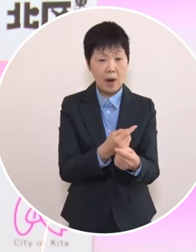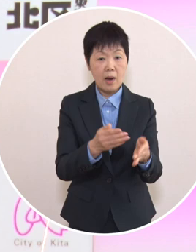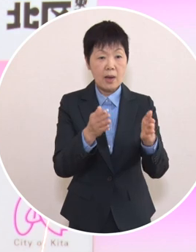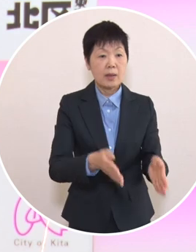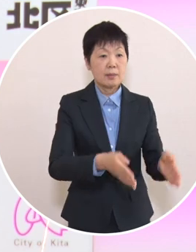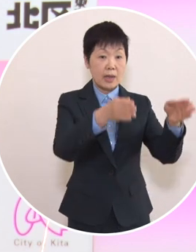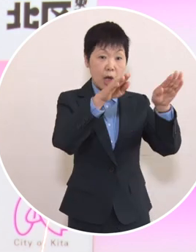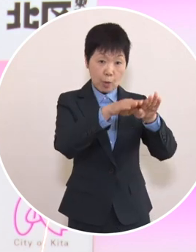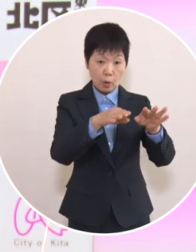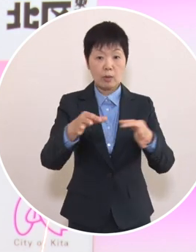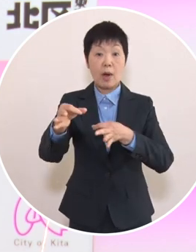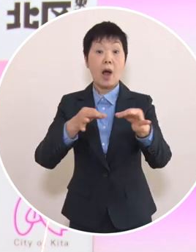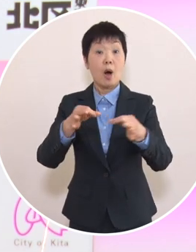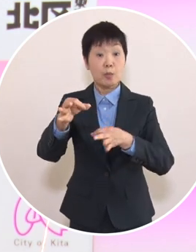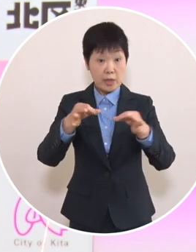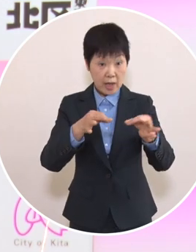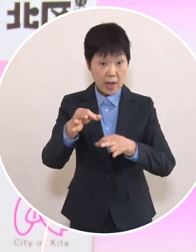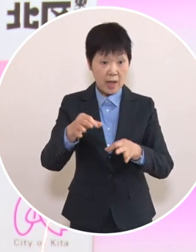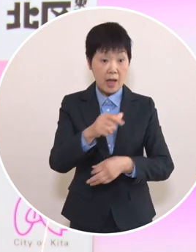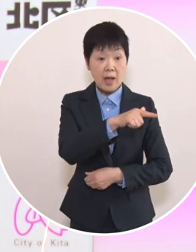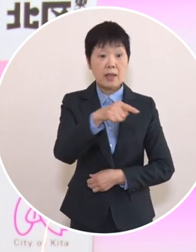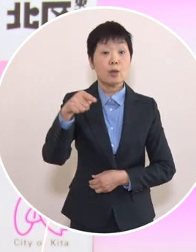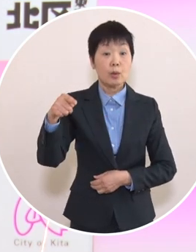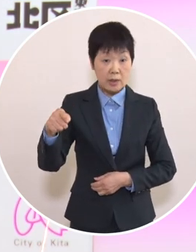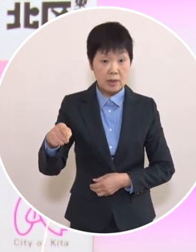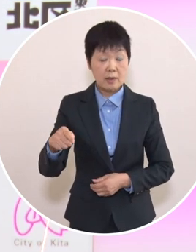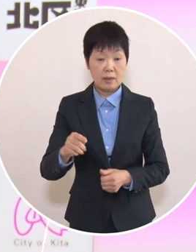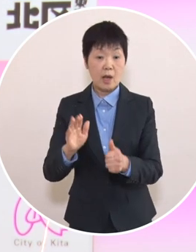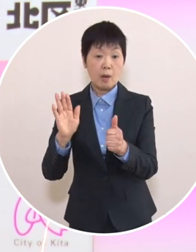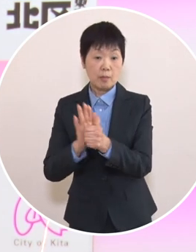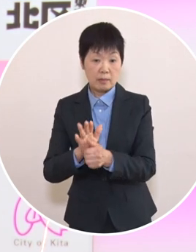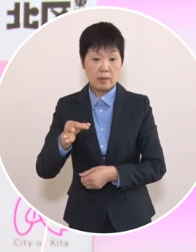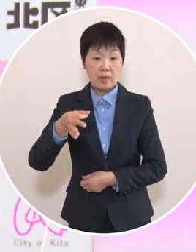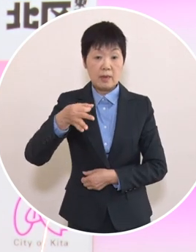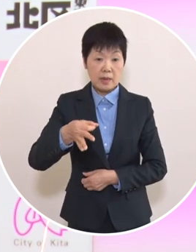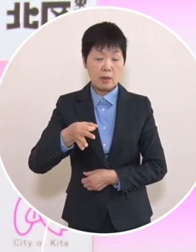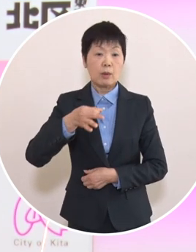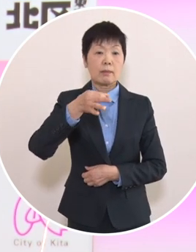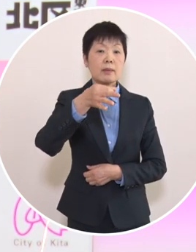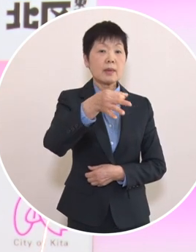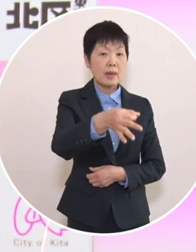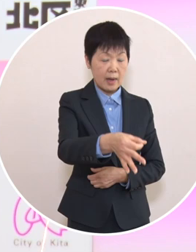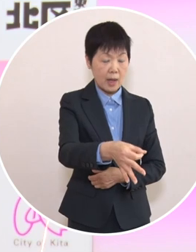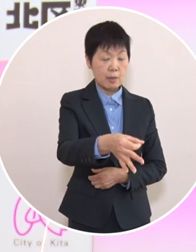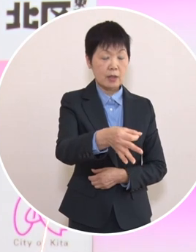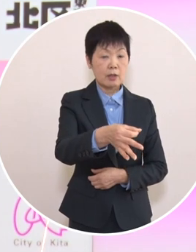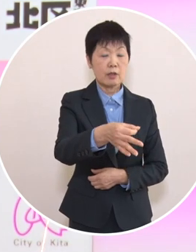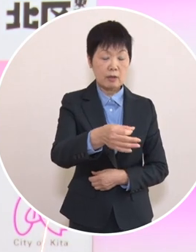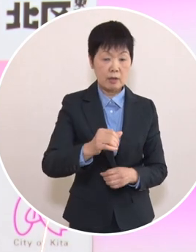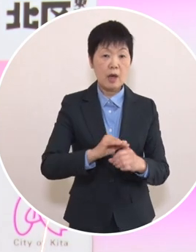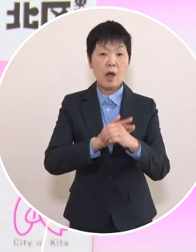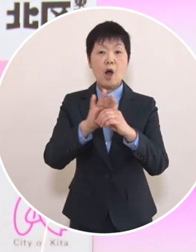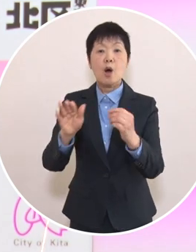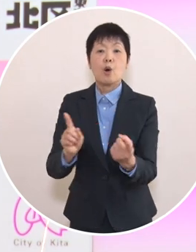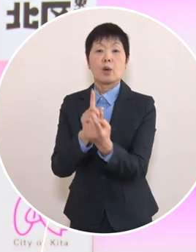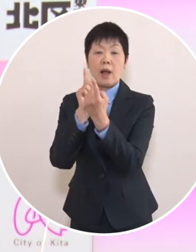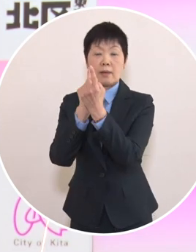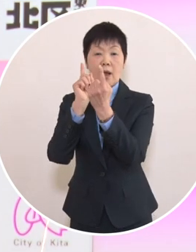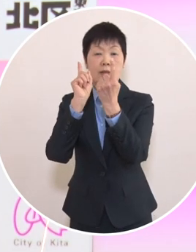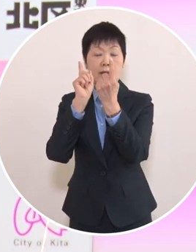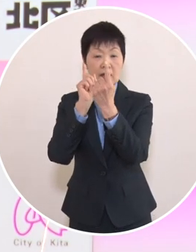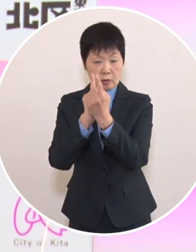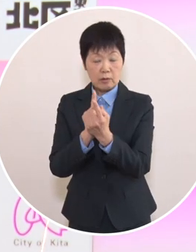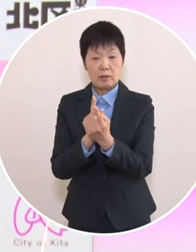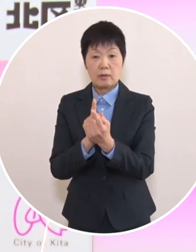曲購入を行った店舗や事業所にその経費の一部を補助するなど新型